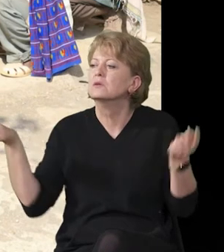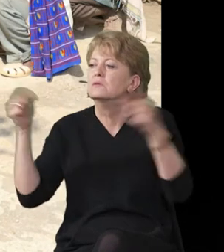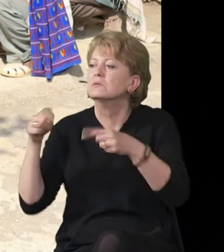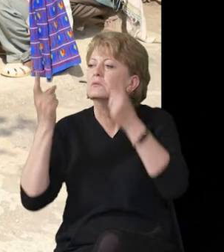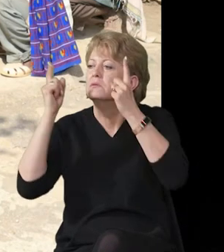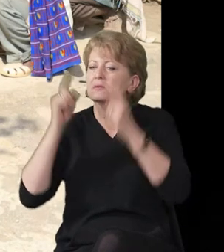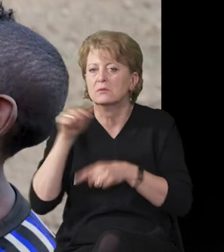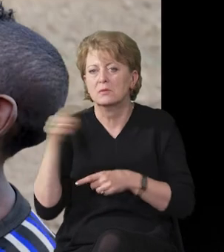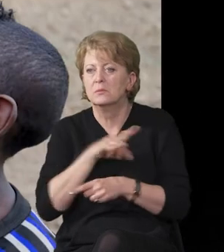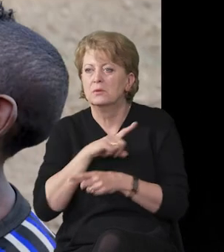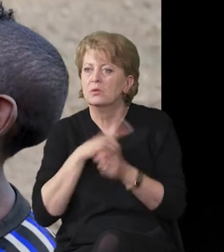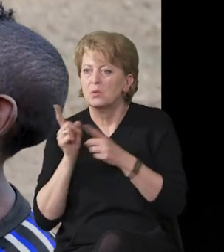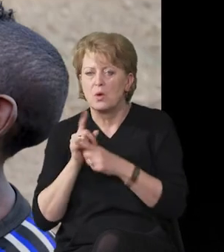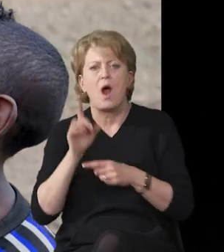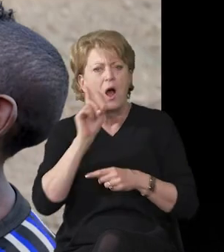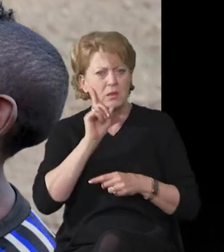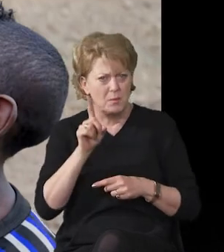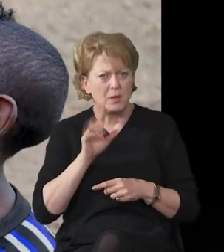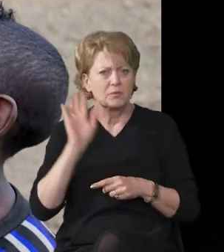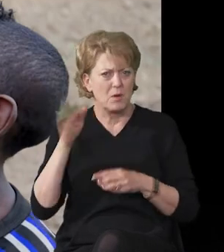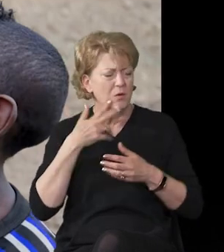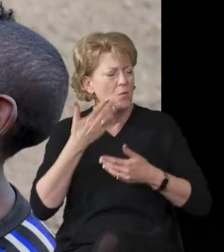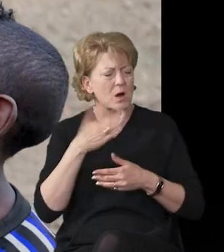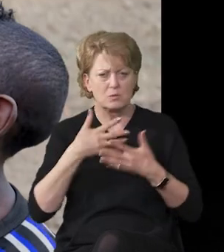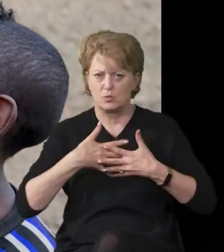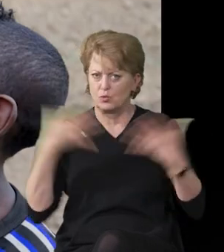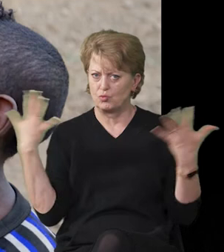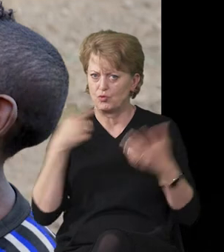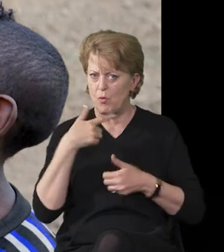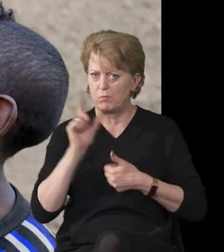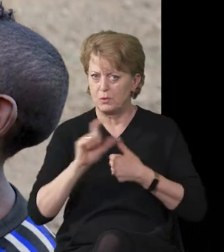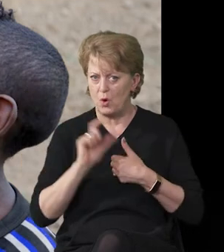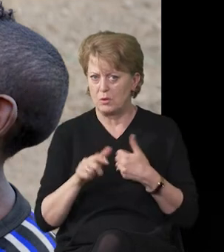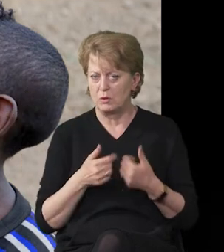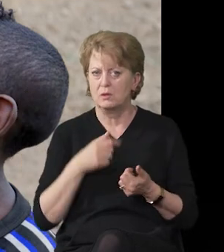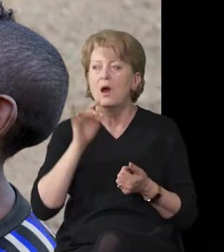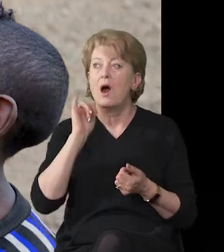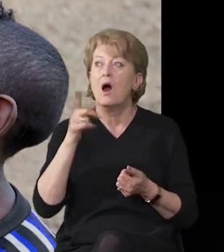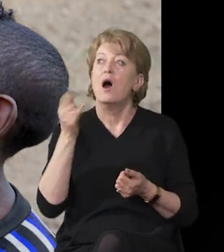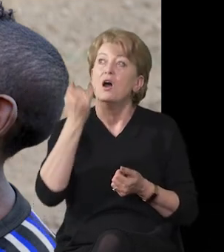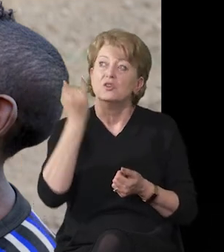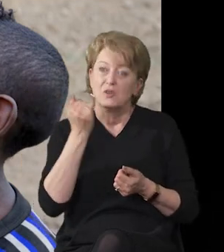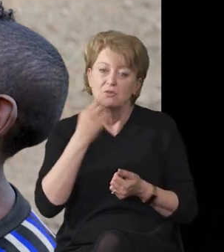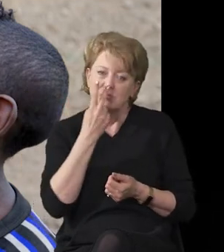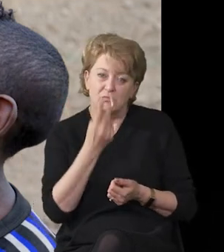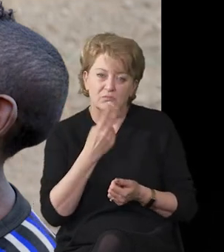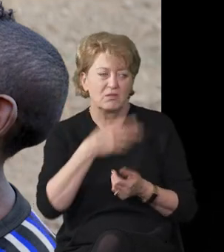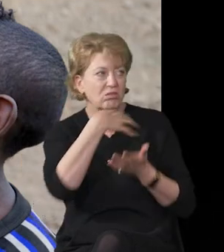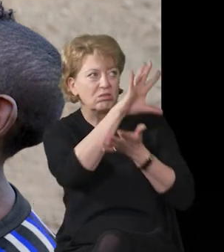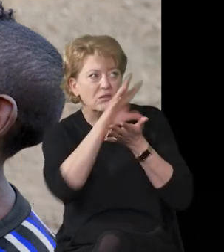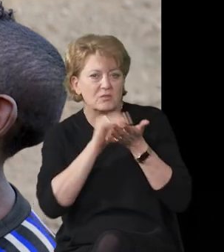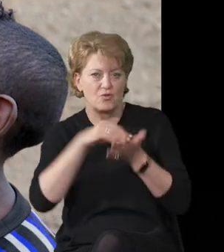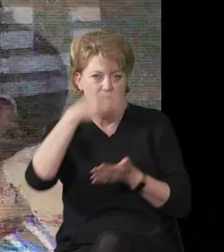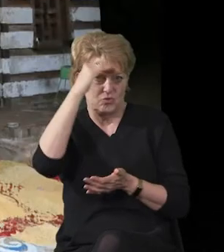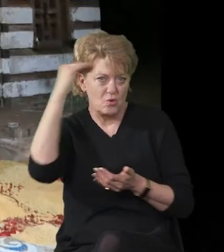dużo broni, o czym jeszcze się przekonamy. A dzieciaki, które naśladują dorosłych, także bawią się bronią, na szczęście